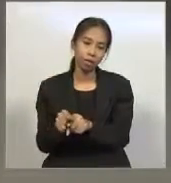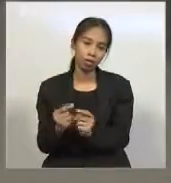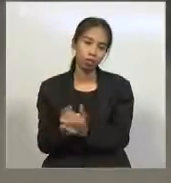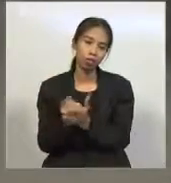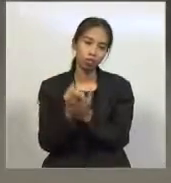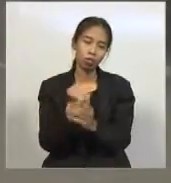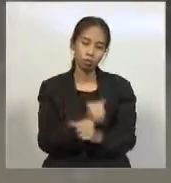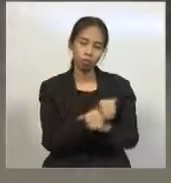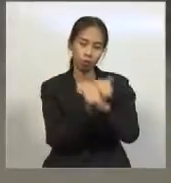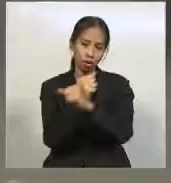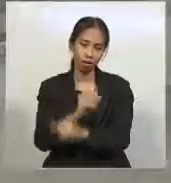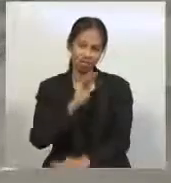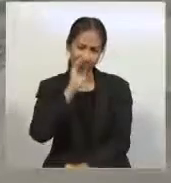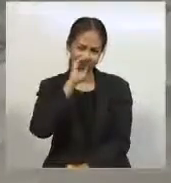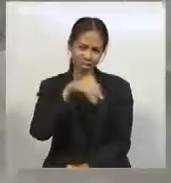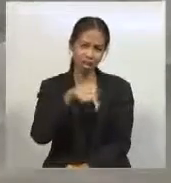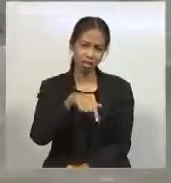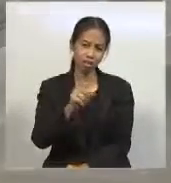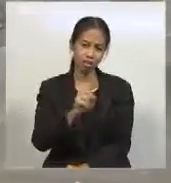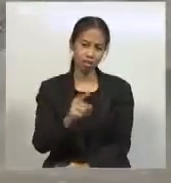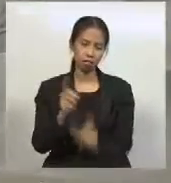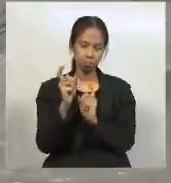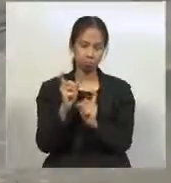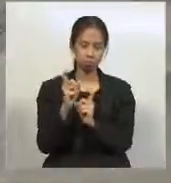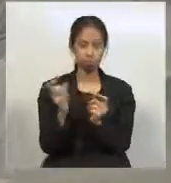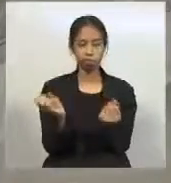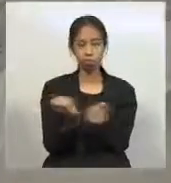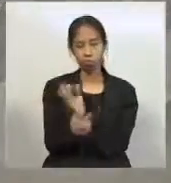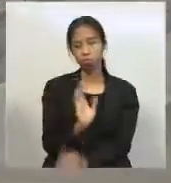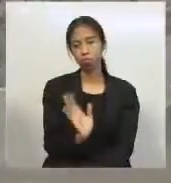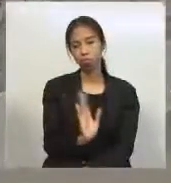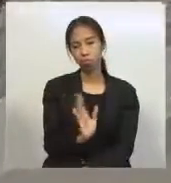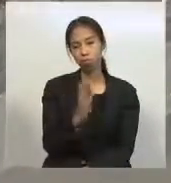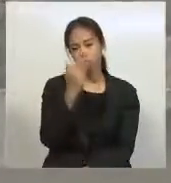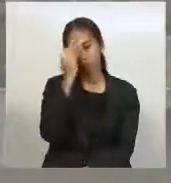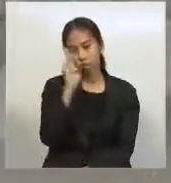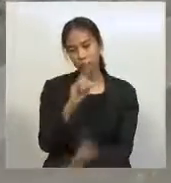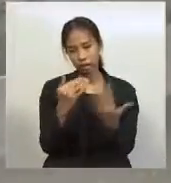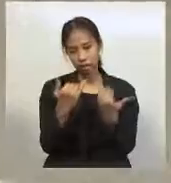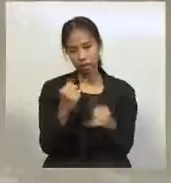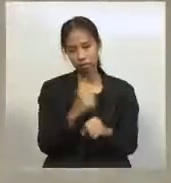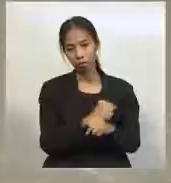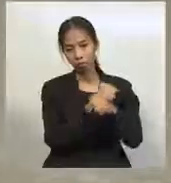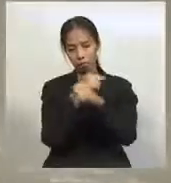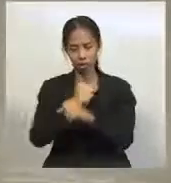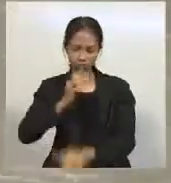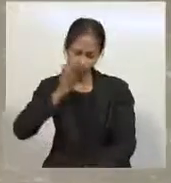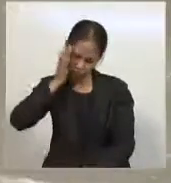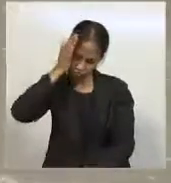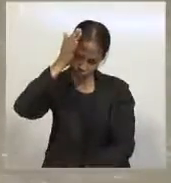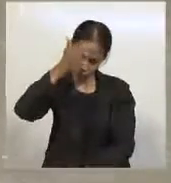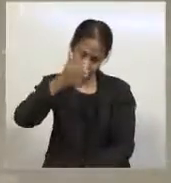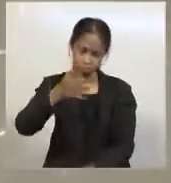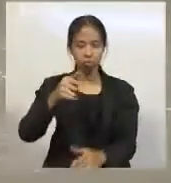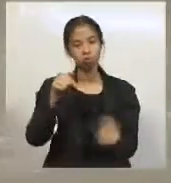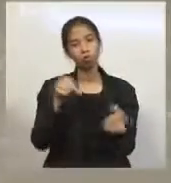ชื่อมไปมาของช้างป่าไม่ให้เสี่ยงอันตรายแบบที่ผ่านมาแล้วก็เพื่อเป็นการป้องกันและแก้ไขในระยะยาวเพื่อ